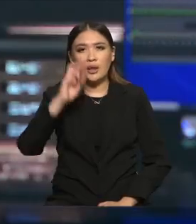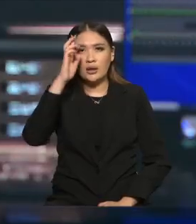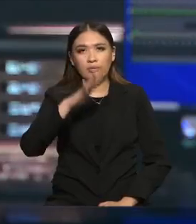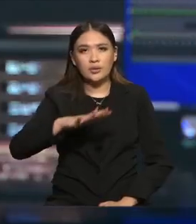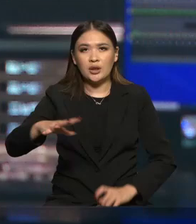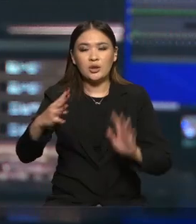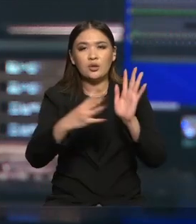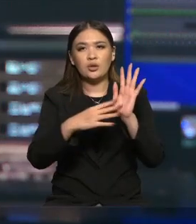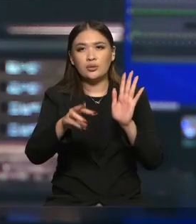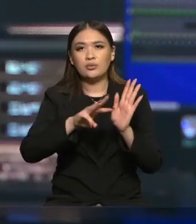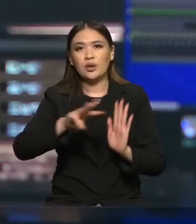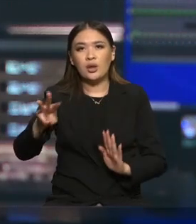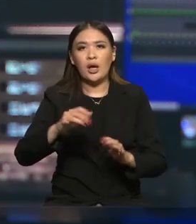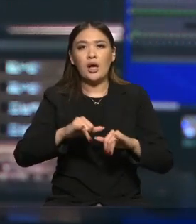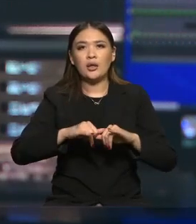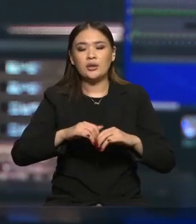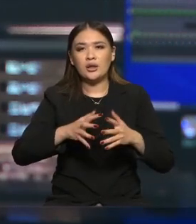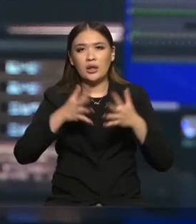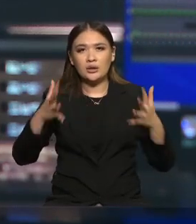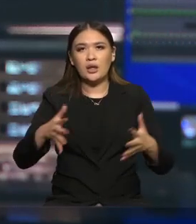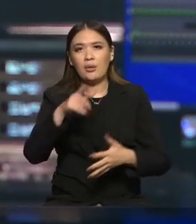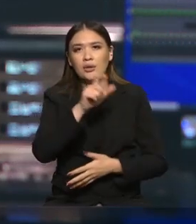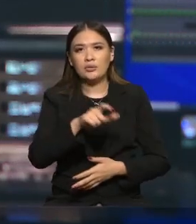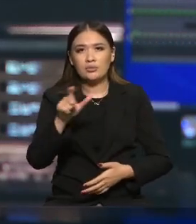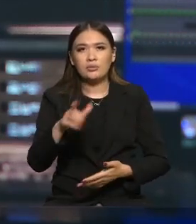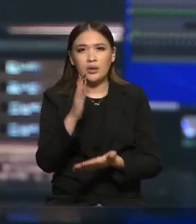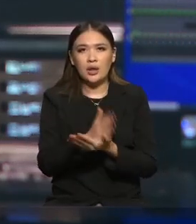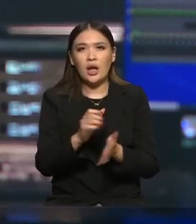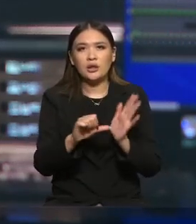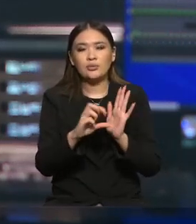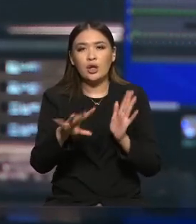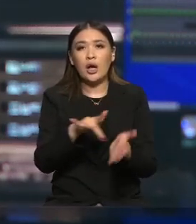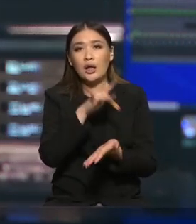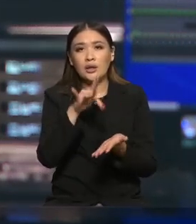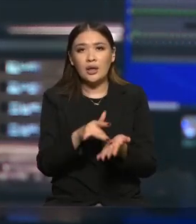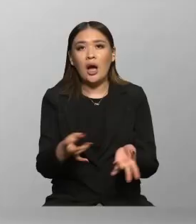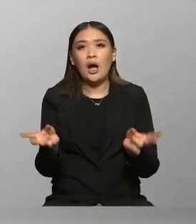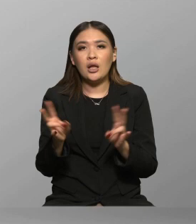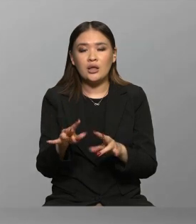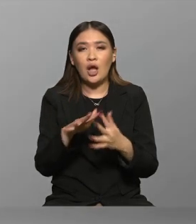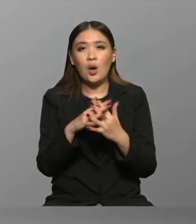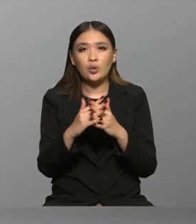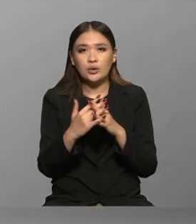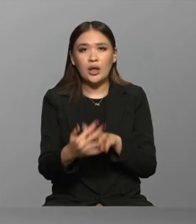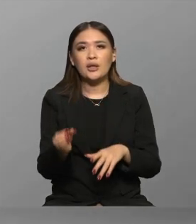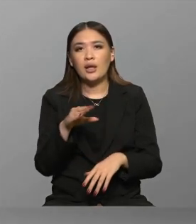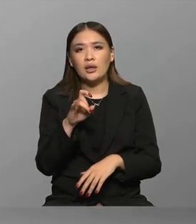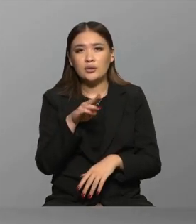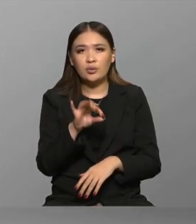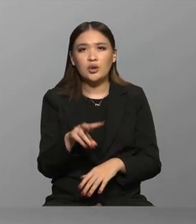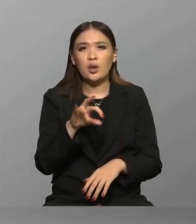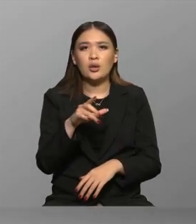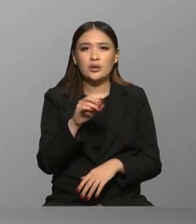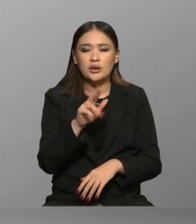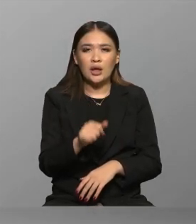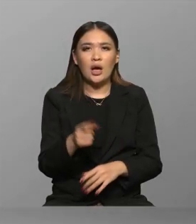Елімізде 9 миллионнан астам еңбек адам бар. Оның 6 миллионы қалада, ал қалғаны ауылда тұрады. Көбі транспорт, логистика, кен